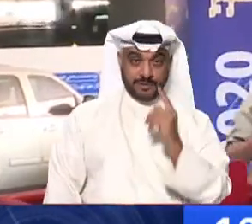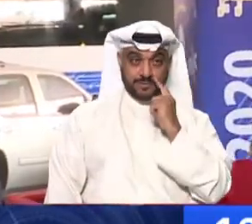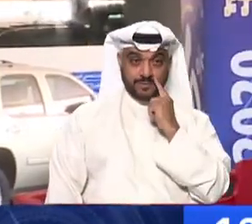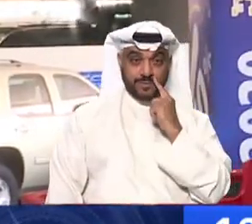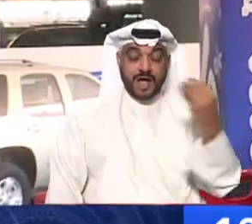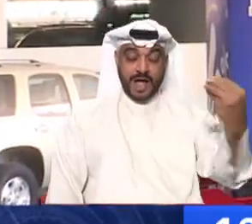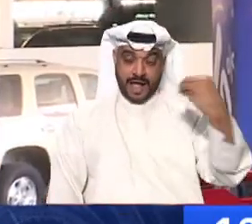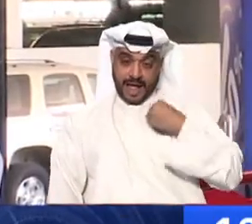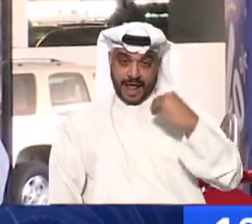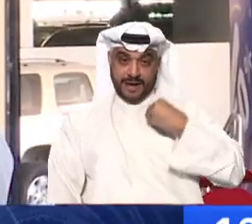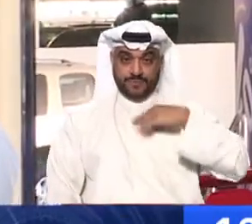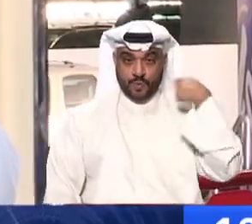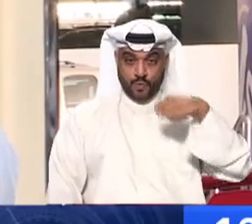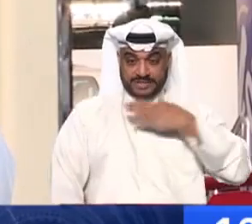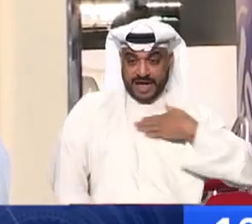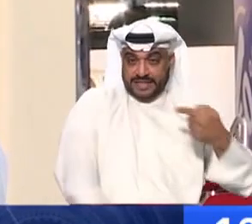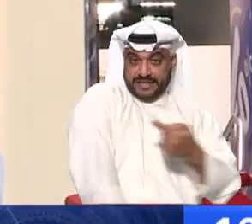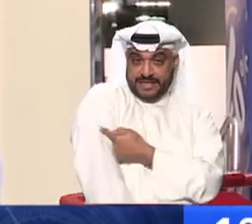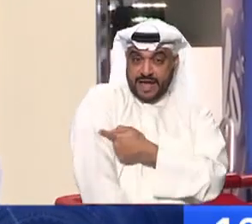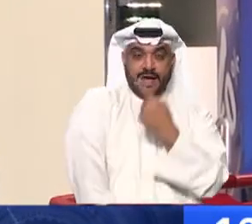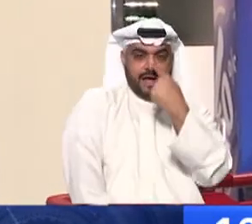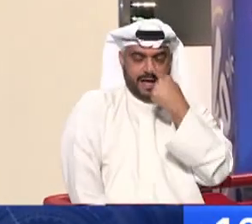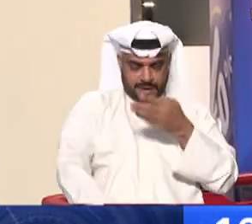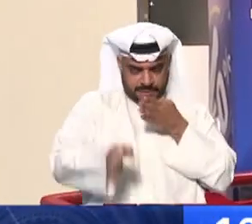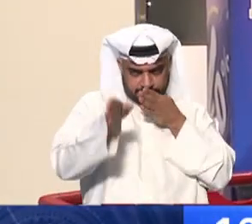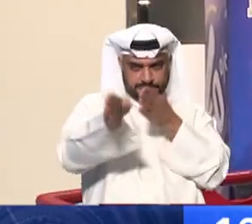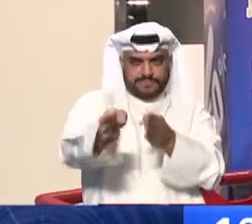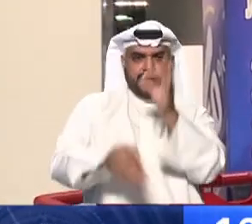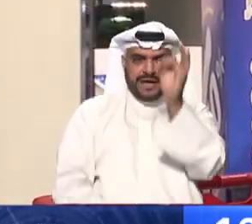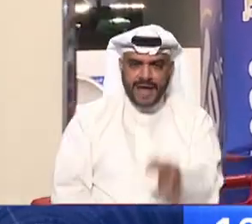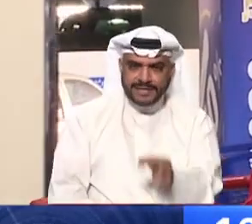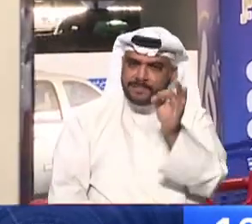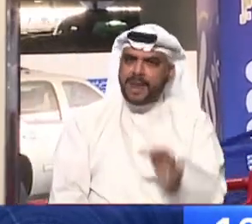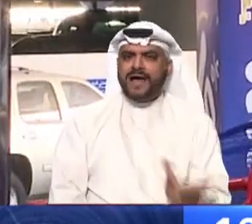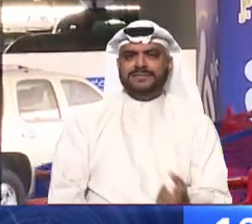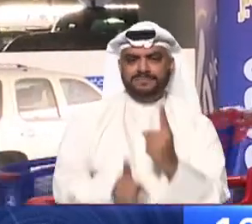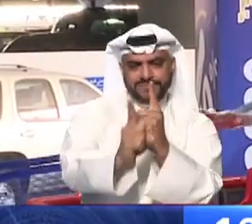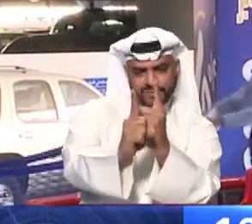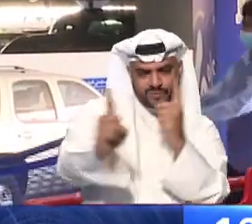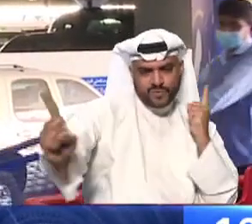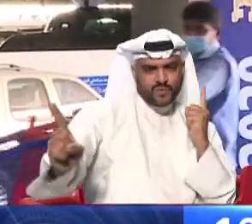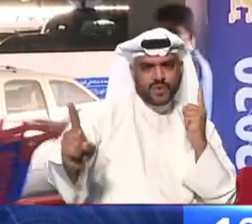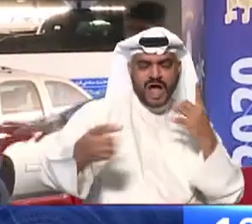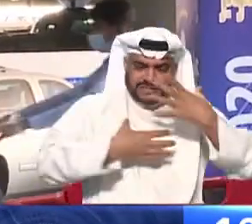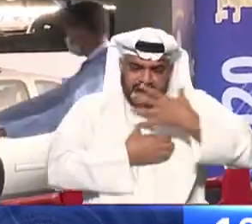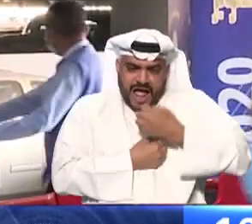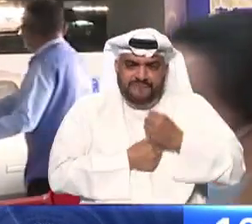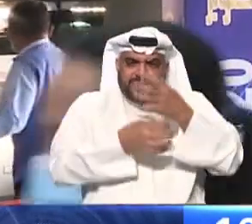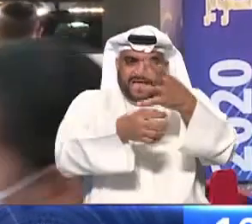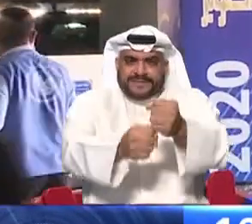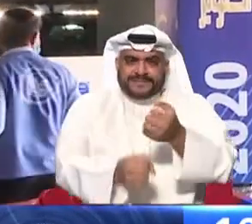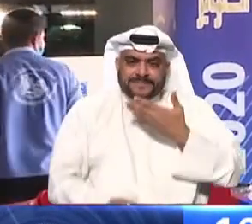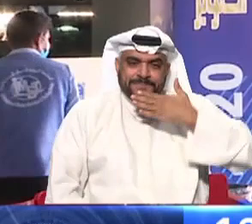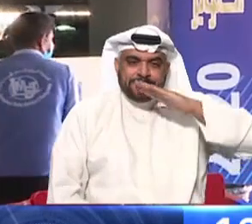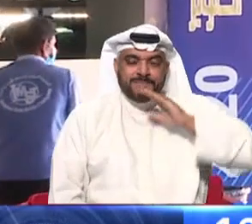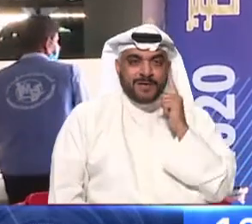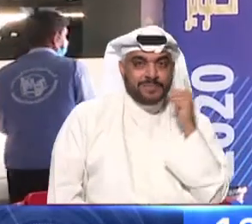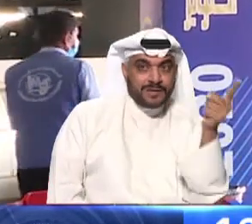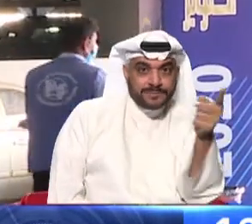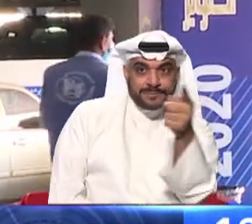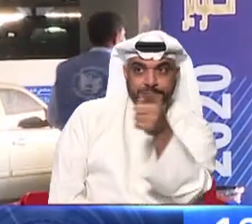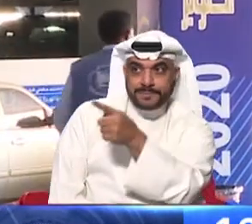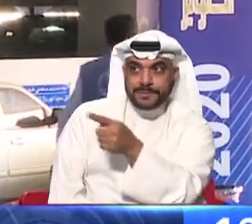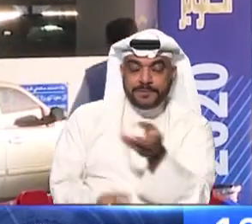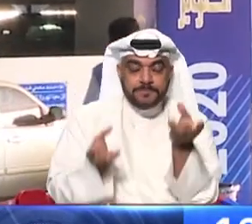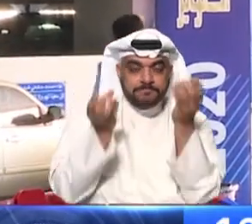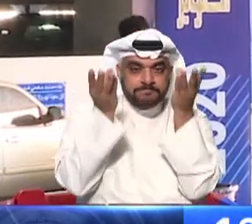وزارة الصحة لابد ان يكون يعني في تباعد اجتماعي على اساس الوقايه يعني، والحمد لله انا شايف يعني الامور جيده،